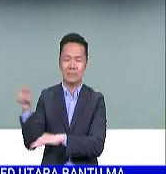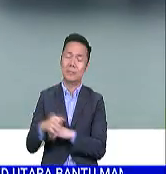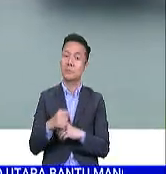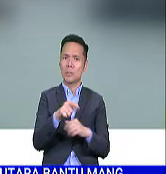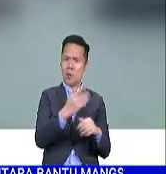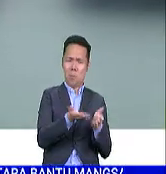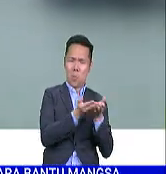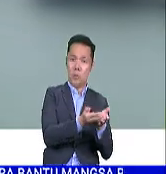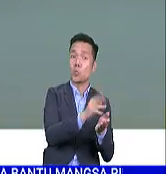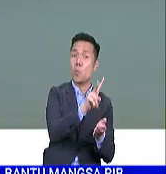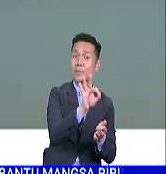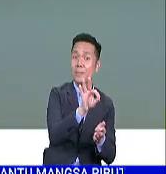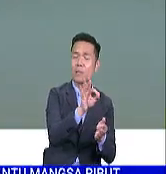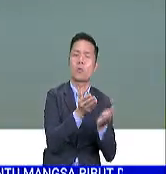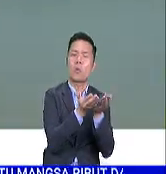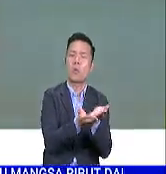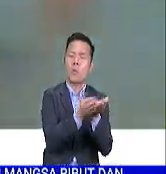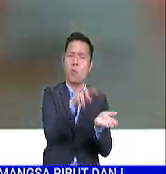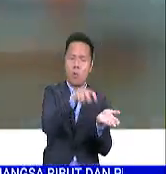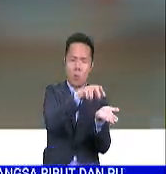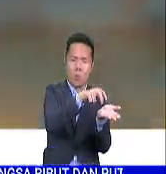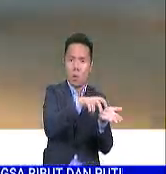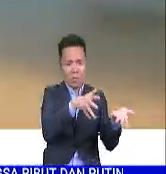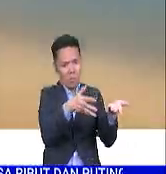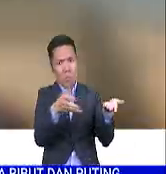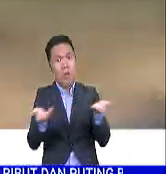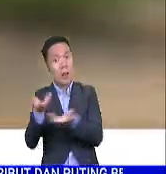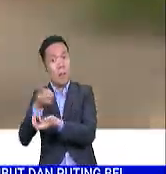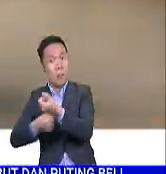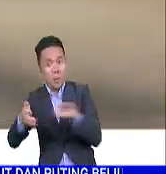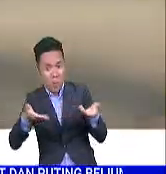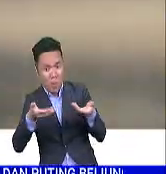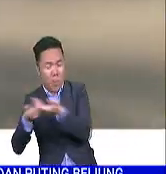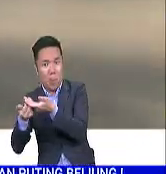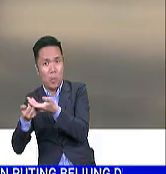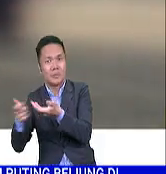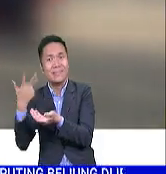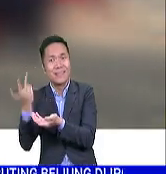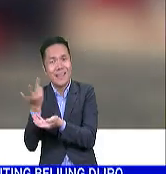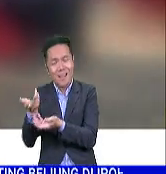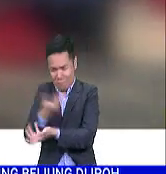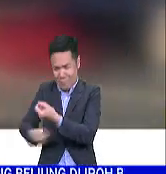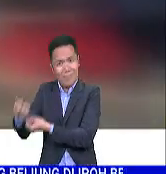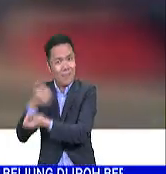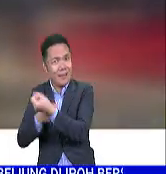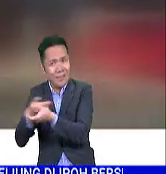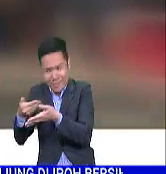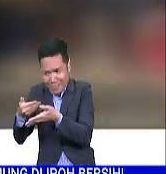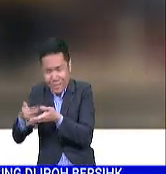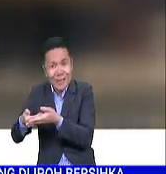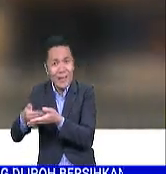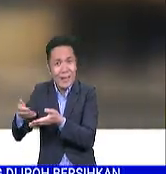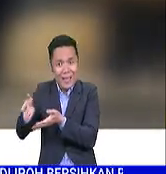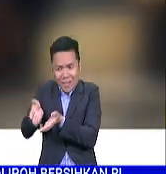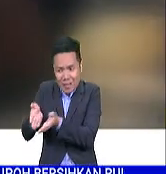yang membawa 29 penumpang dilaporkan berlanggar dengan sebuah bot yang dinaiki 3 nelayan di kawasan Muara Sungai